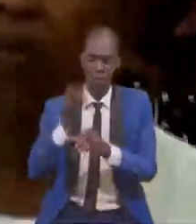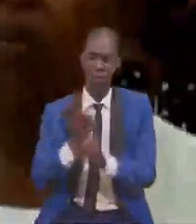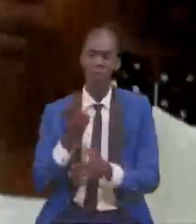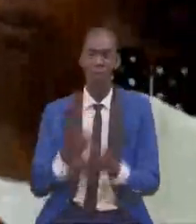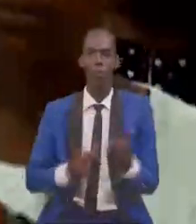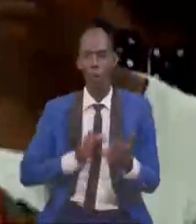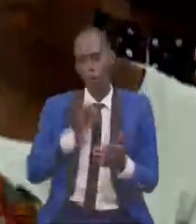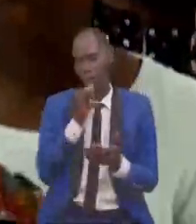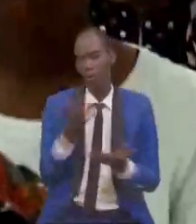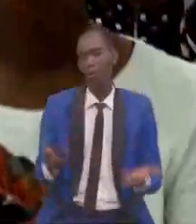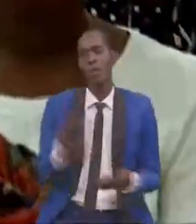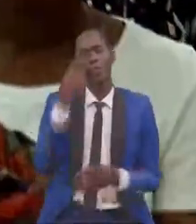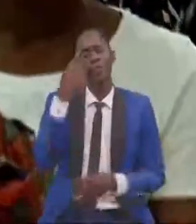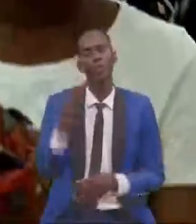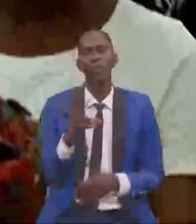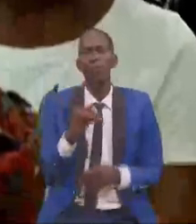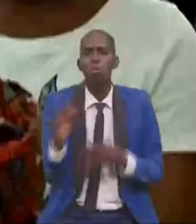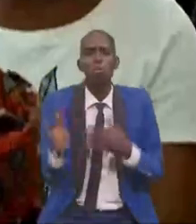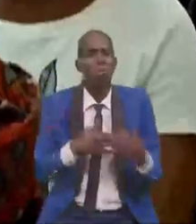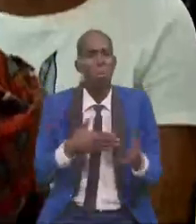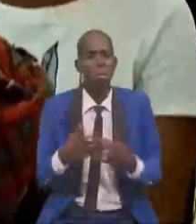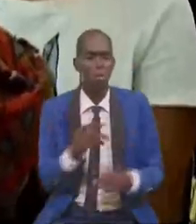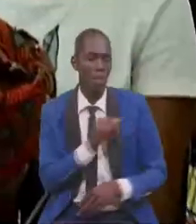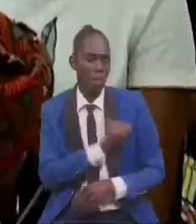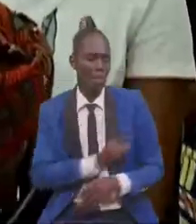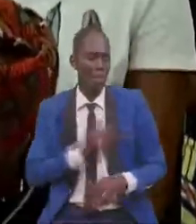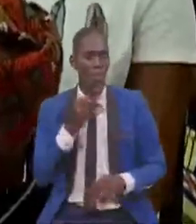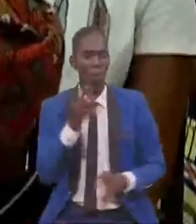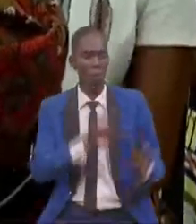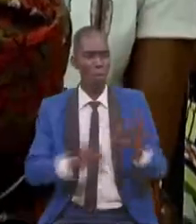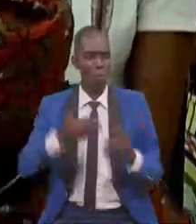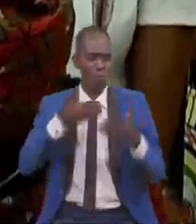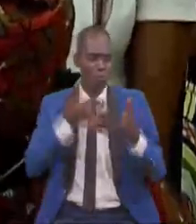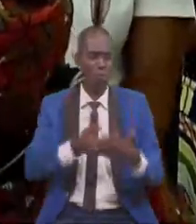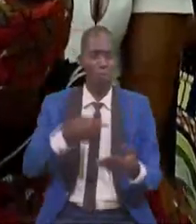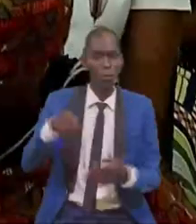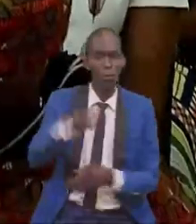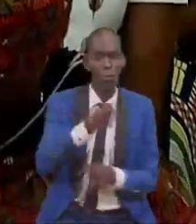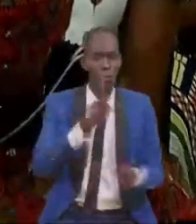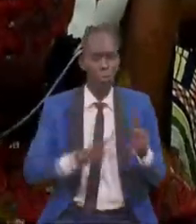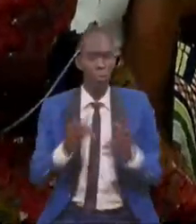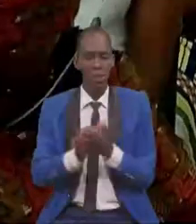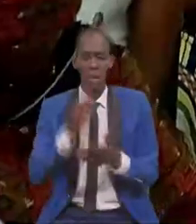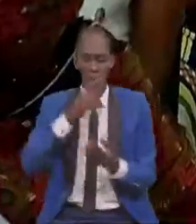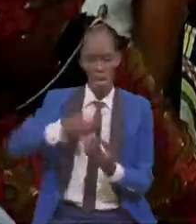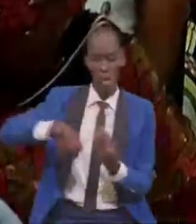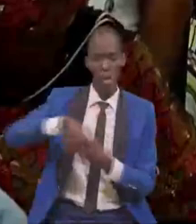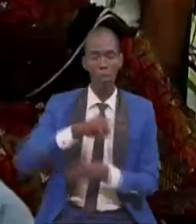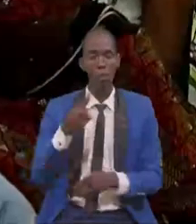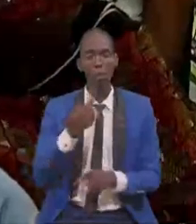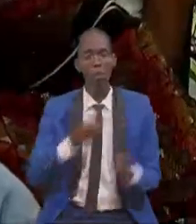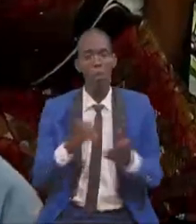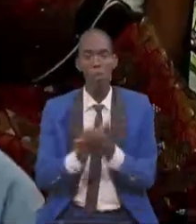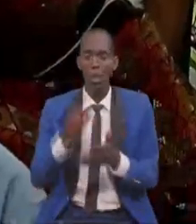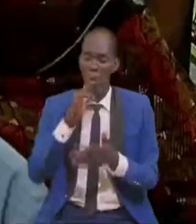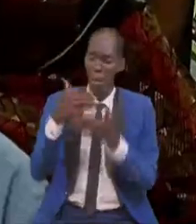je vais l'obtenir. Et quelle que soit l'attitude des gens autour de toi, quelle que soit l'attitude des gens proches du